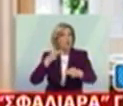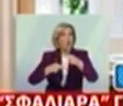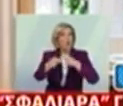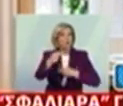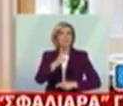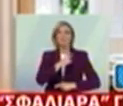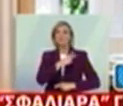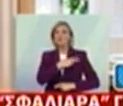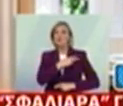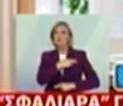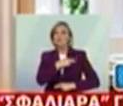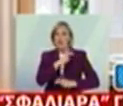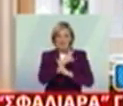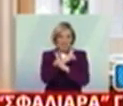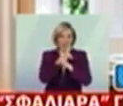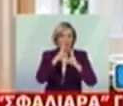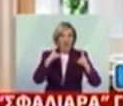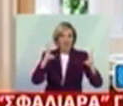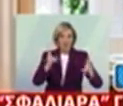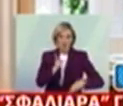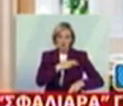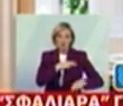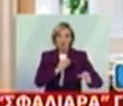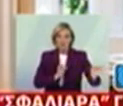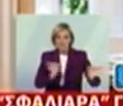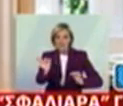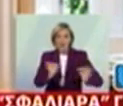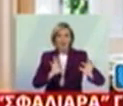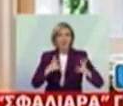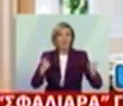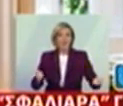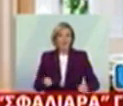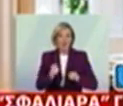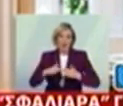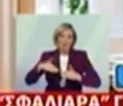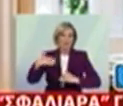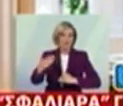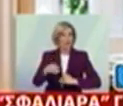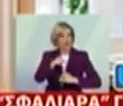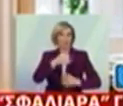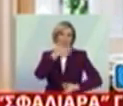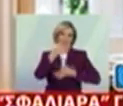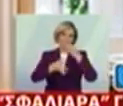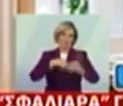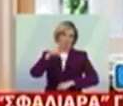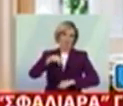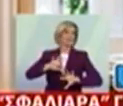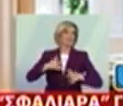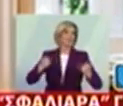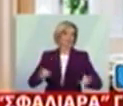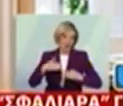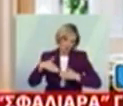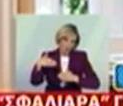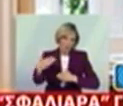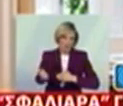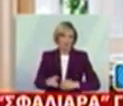πόσο αναγκαίο είναι, παρά το τυράκι που πετιέται σχετικά με την υποβοηθούμενη αναπαραγωγή, που απλά δεν κάνει τίποτα